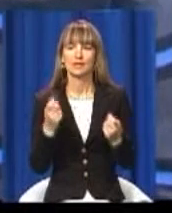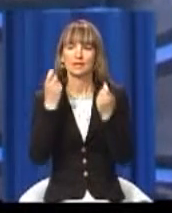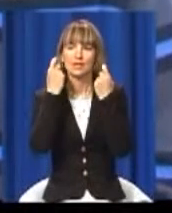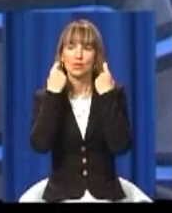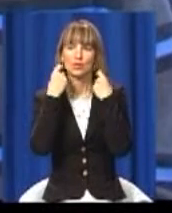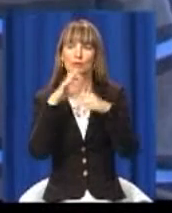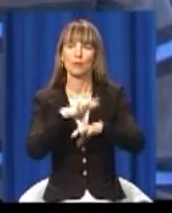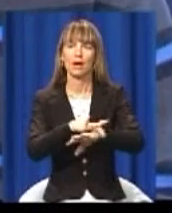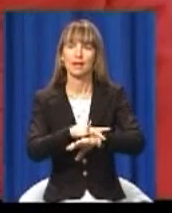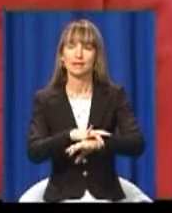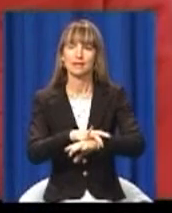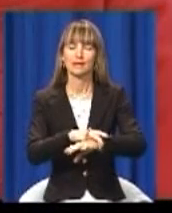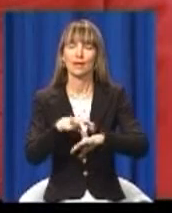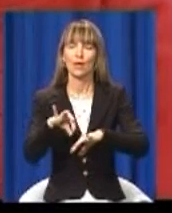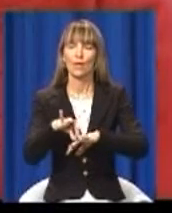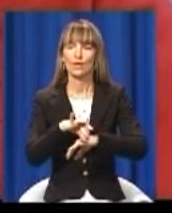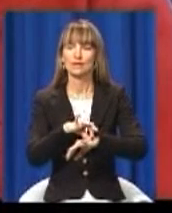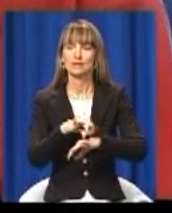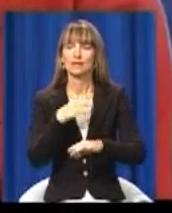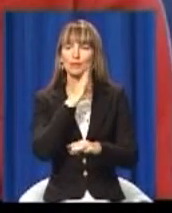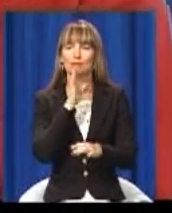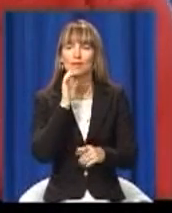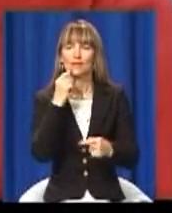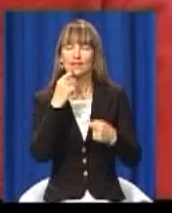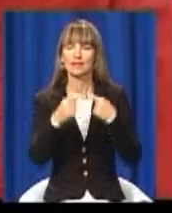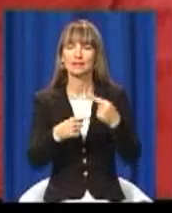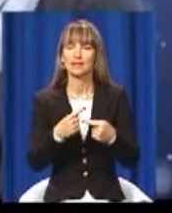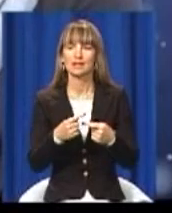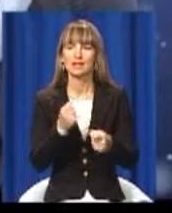сережки, кольца. Я маме всегда дарю